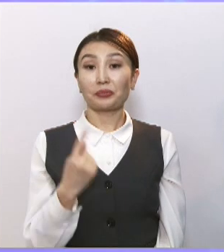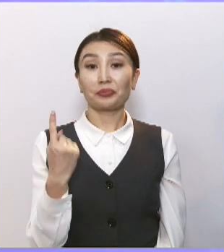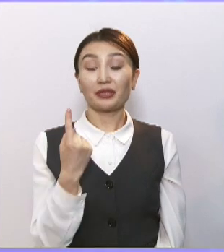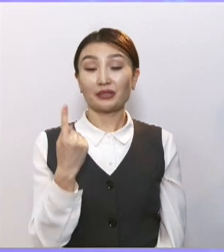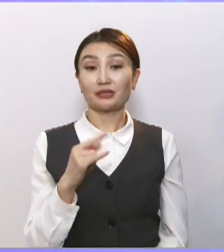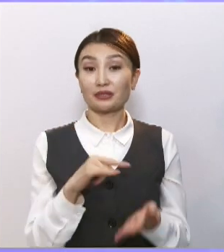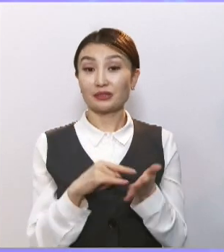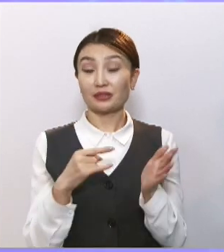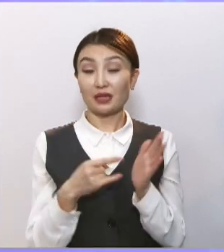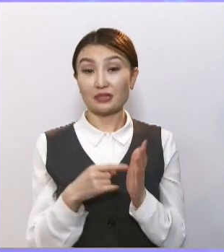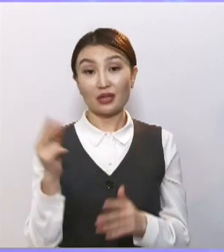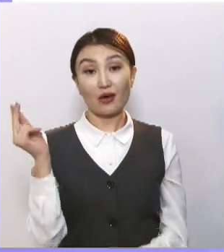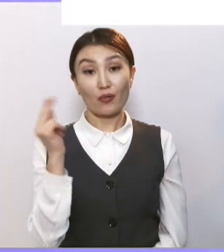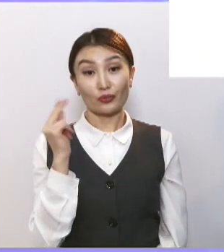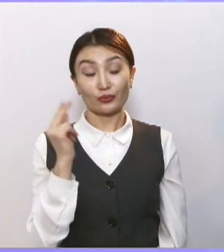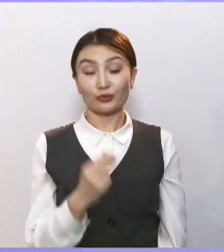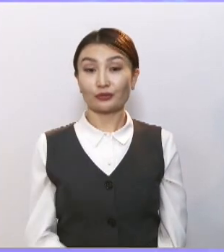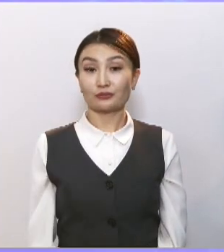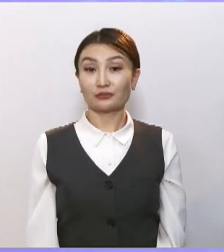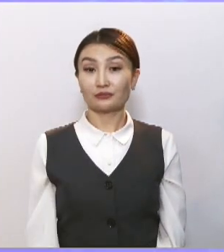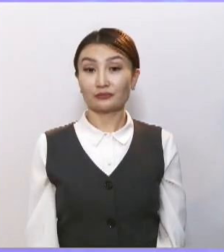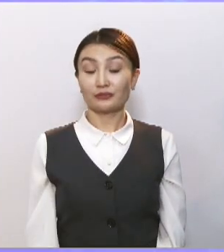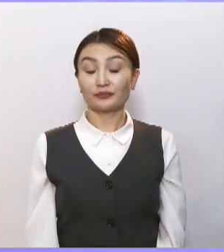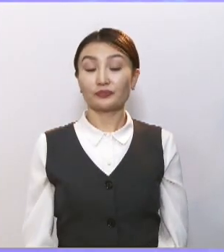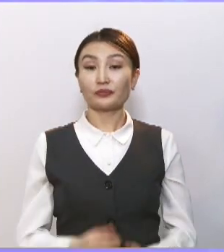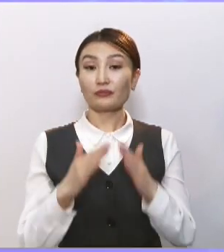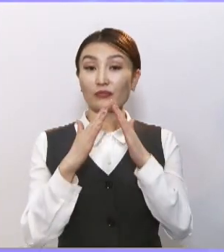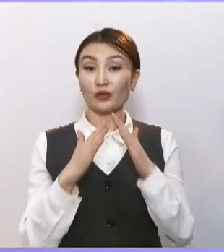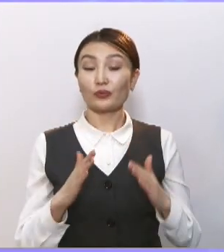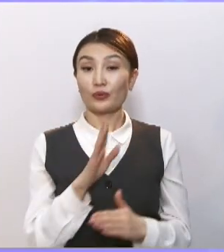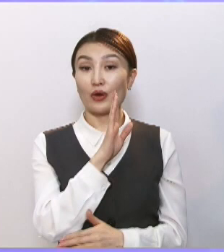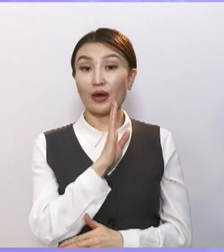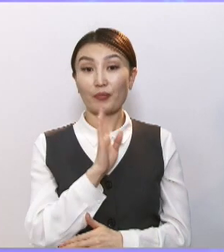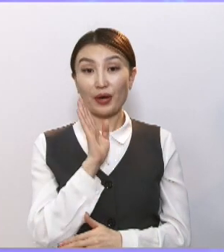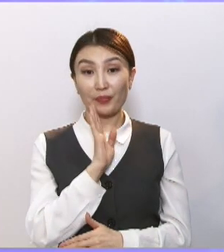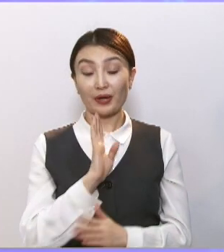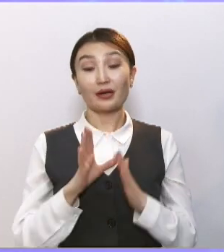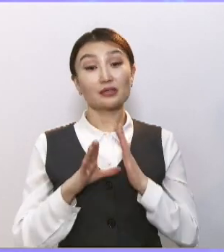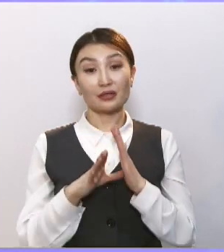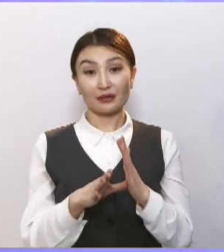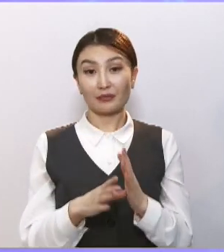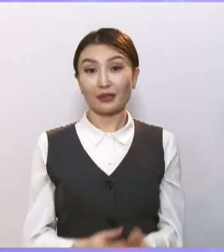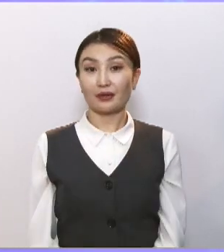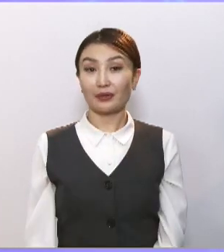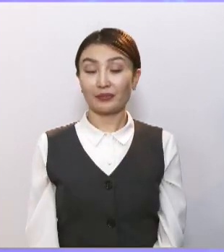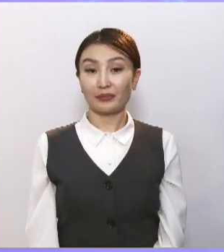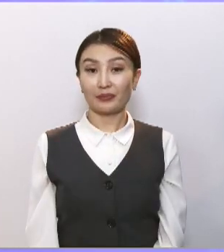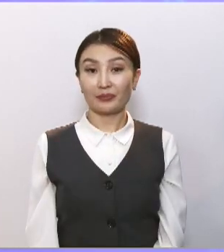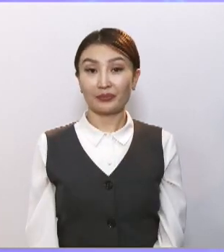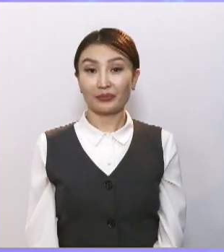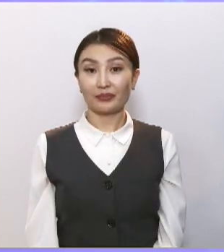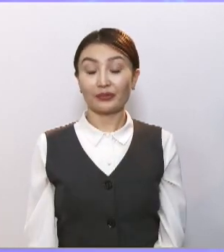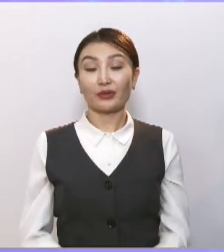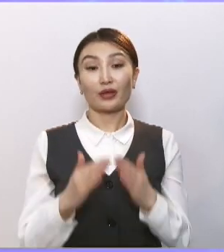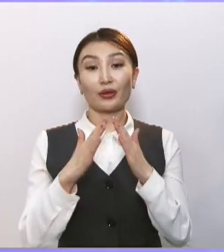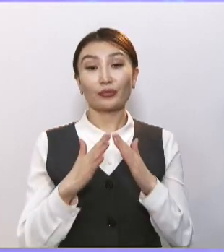Биринчи класста окуймун. Үйдө апама жардам берем.